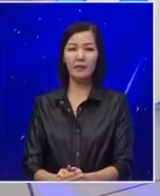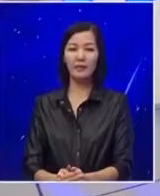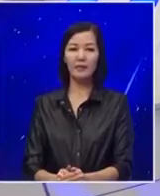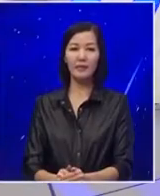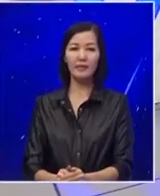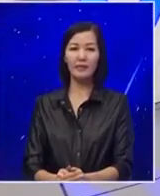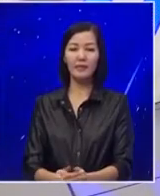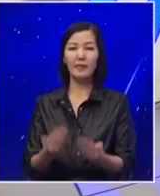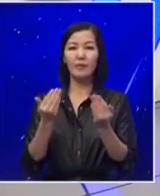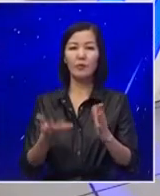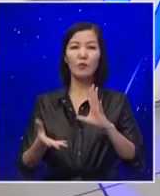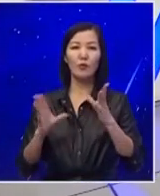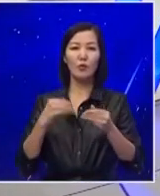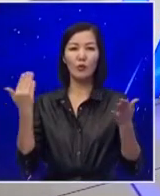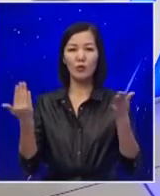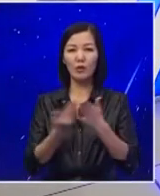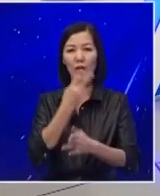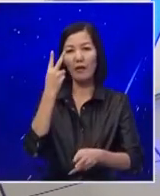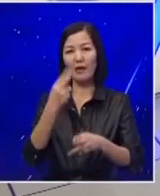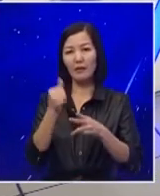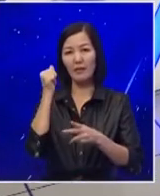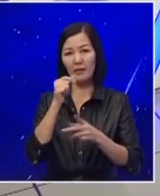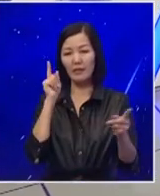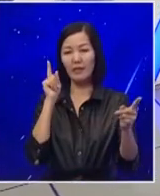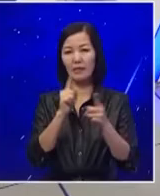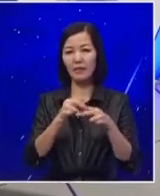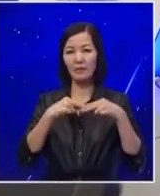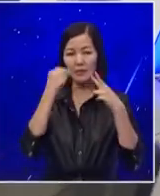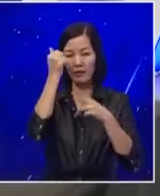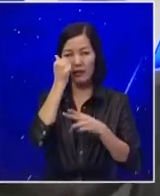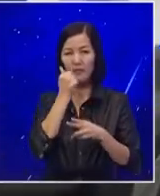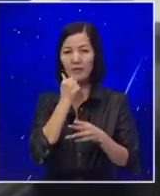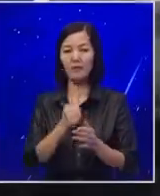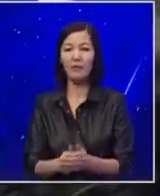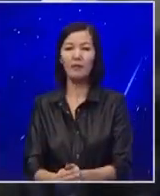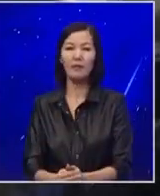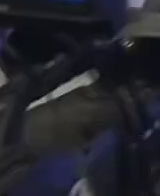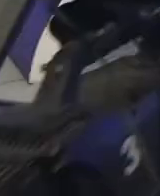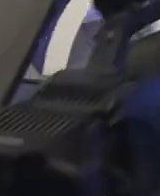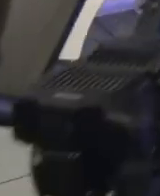Құрметті көрермен, бүгінгі айтар ақпараттар легі осы. Келер күн аман, тауышайық. Сау болыңыз.